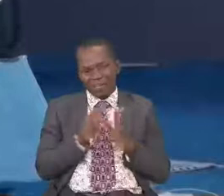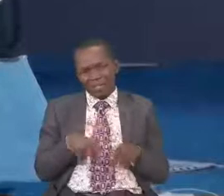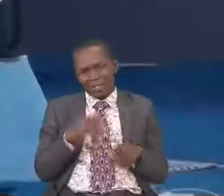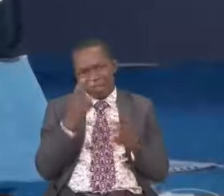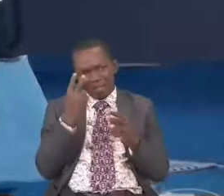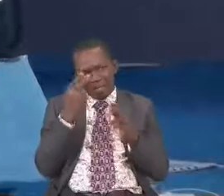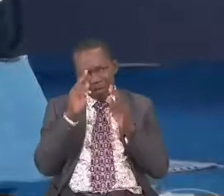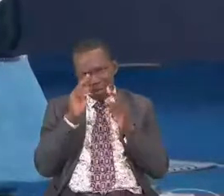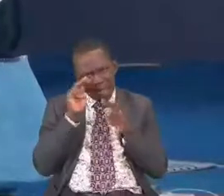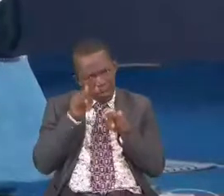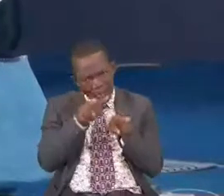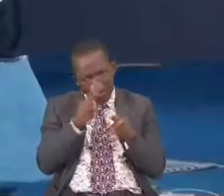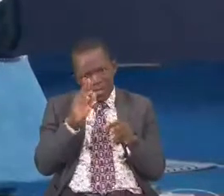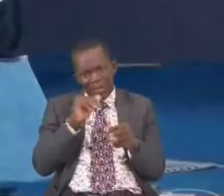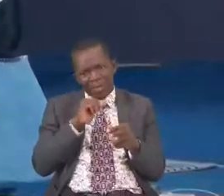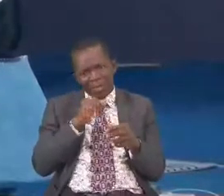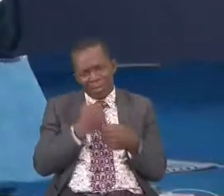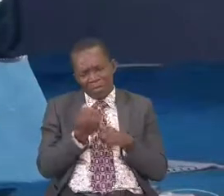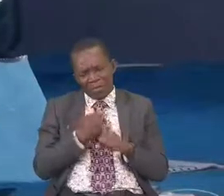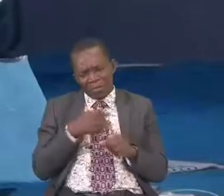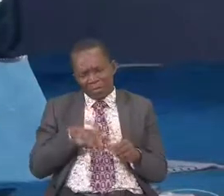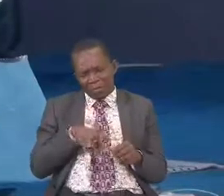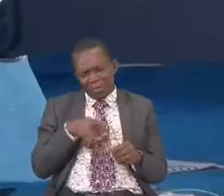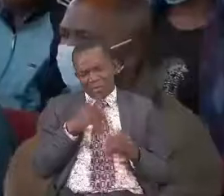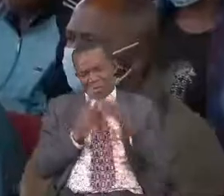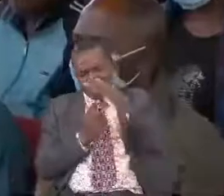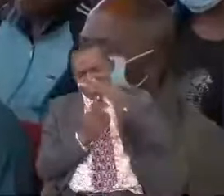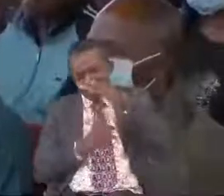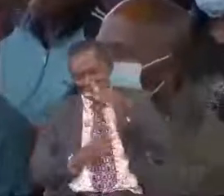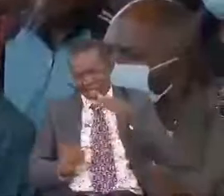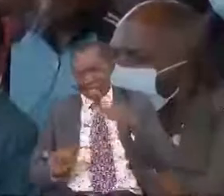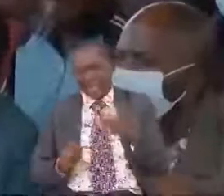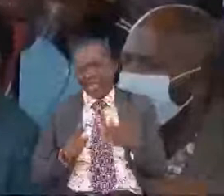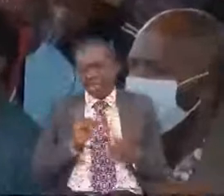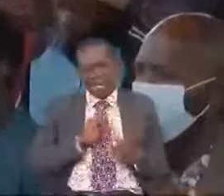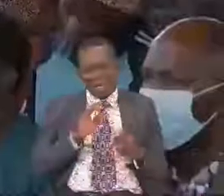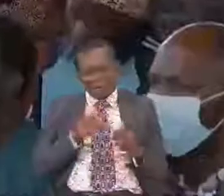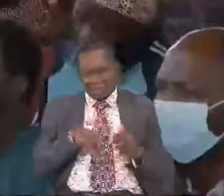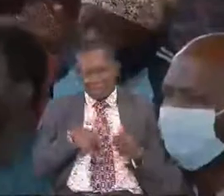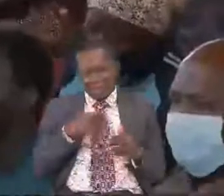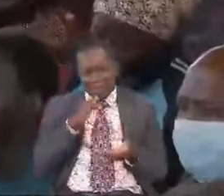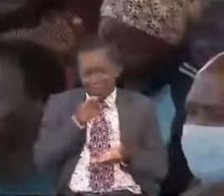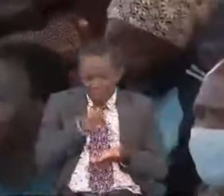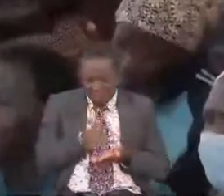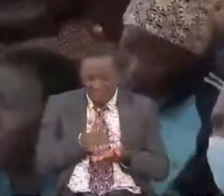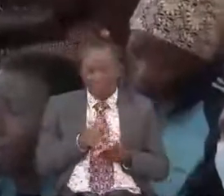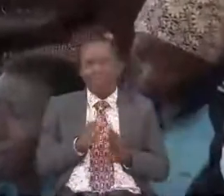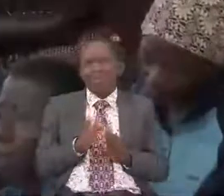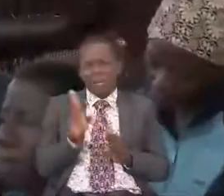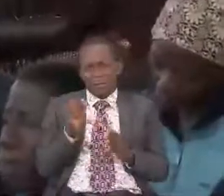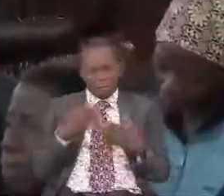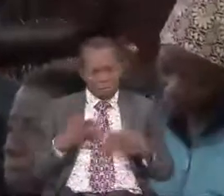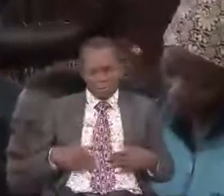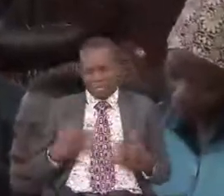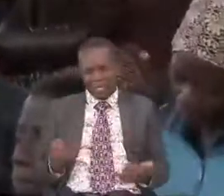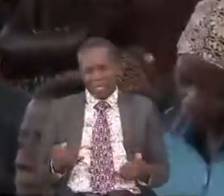telle qu'elle m'a regardé la même. Oh, c'est comme si je m'enfonce. J'ai été minimisé. Je suis comme... Alors la présence de Dieu n'est plus là,